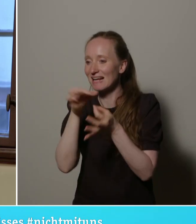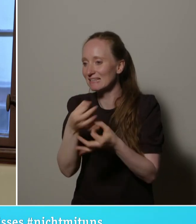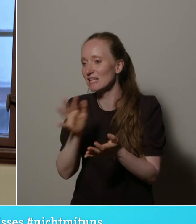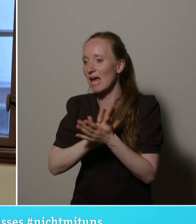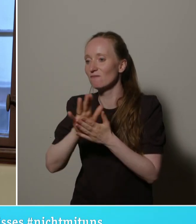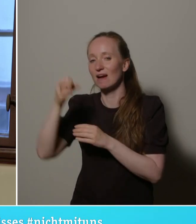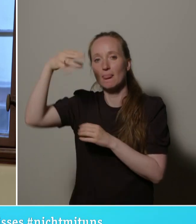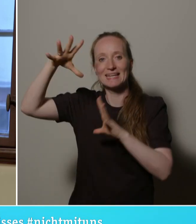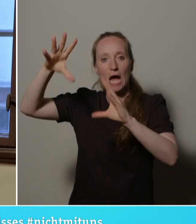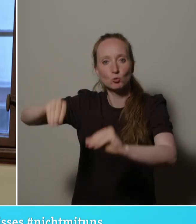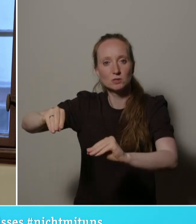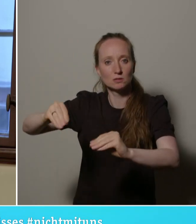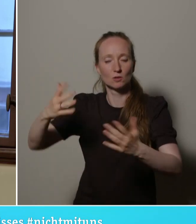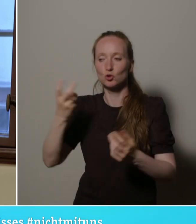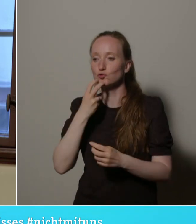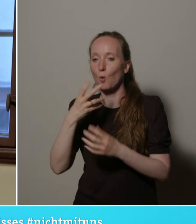unterstützen.